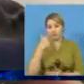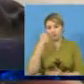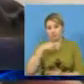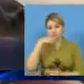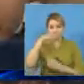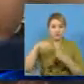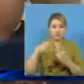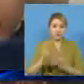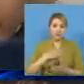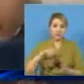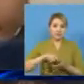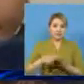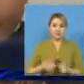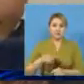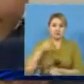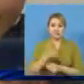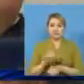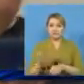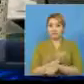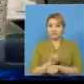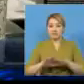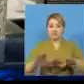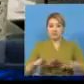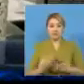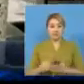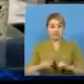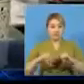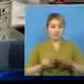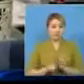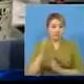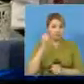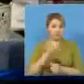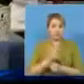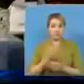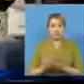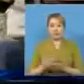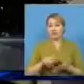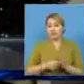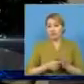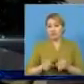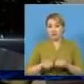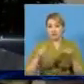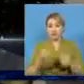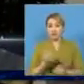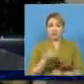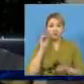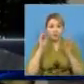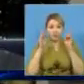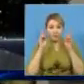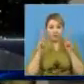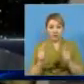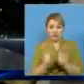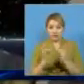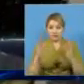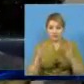бизнесе. «Моя главная цель – воспитать детей, развить себя и начать дело», – говорит она. С этой целью Гульден открыла небольшую парикмахерскую возле